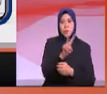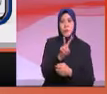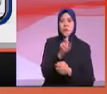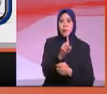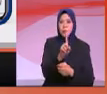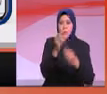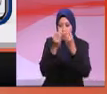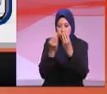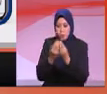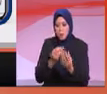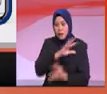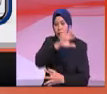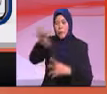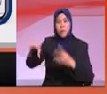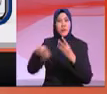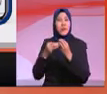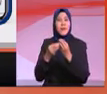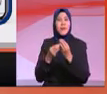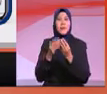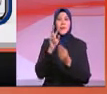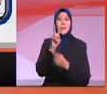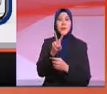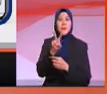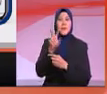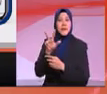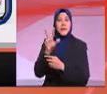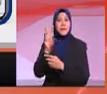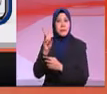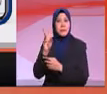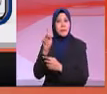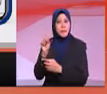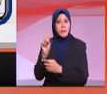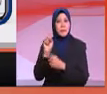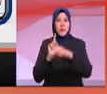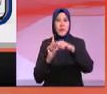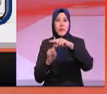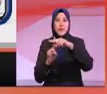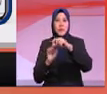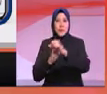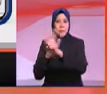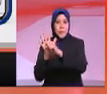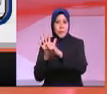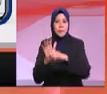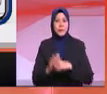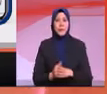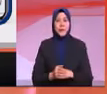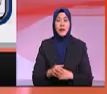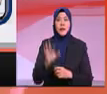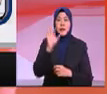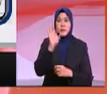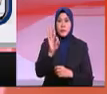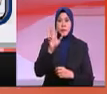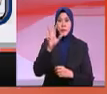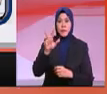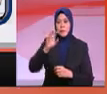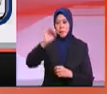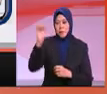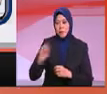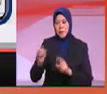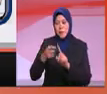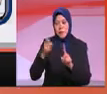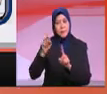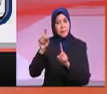daripada jumlah keseluruhan, iaitu 236 kes adalah positif COVID-19. Iaitu 93%